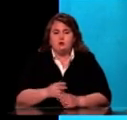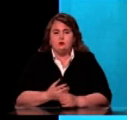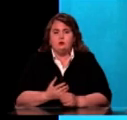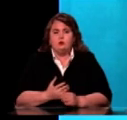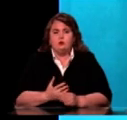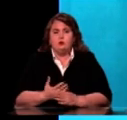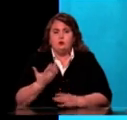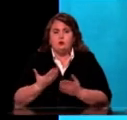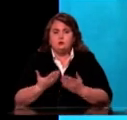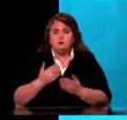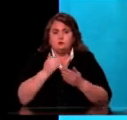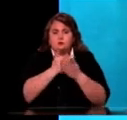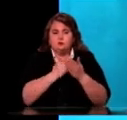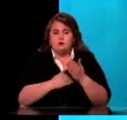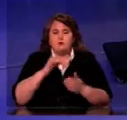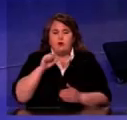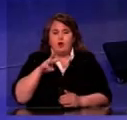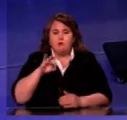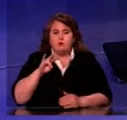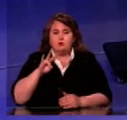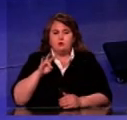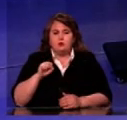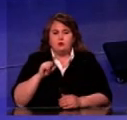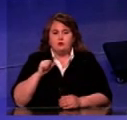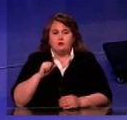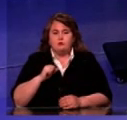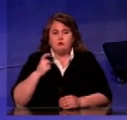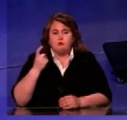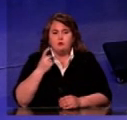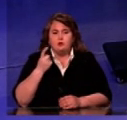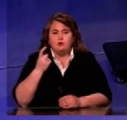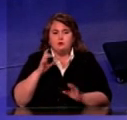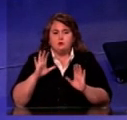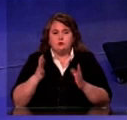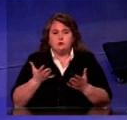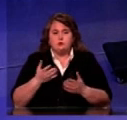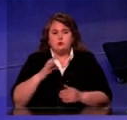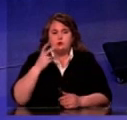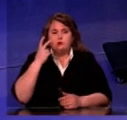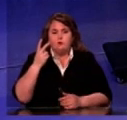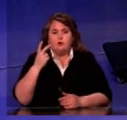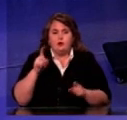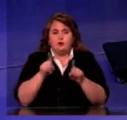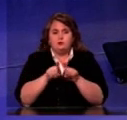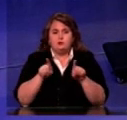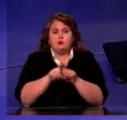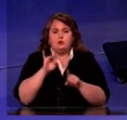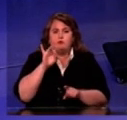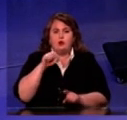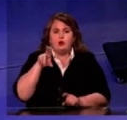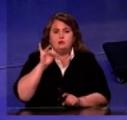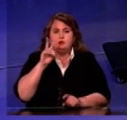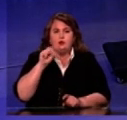в составе амина, посмотрите, вот у вас в первом случае, например, два одинаковых